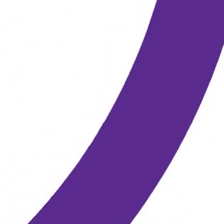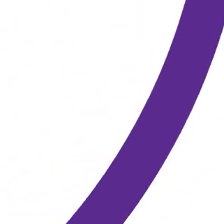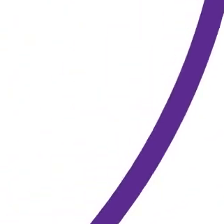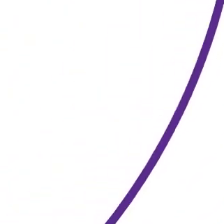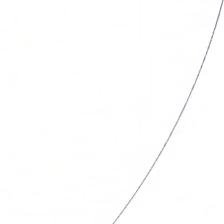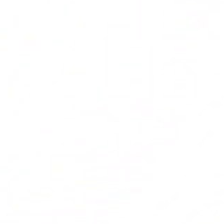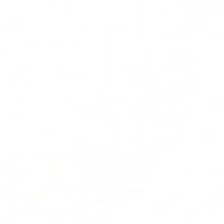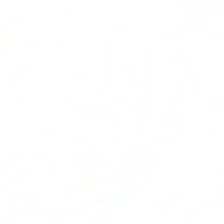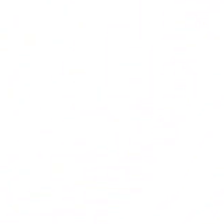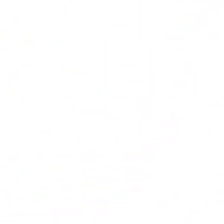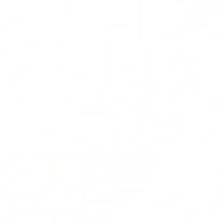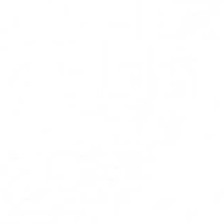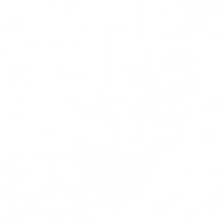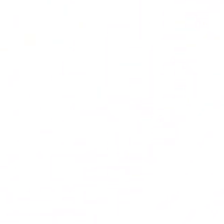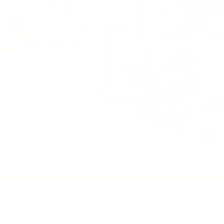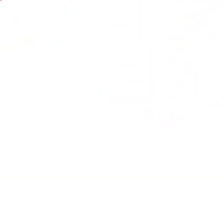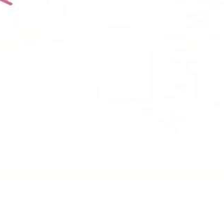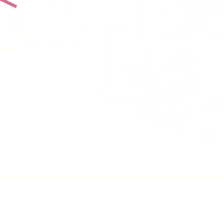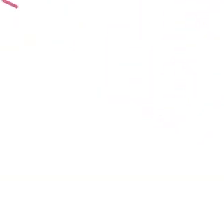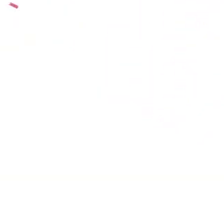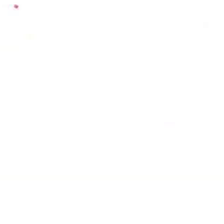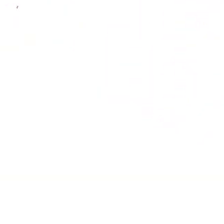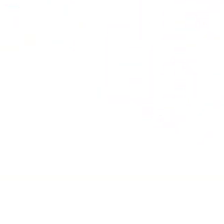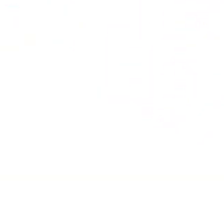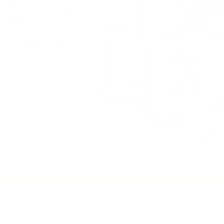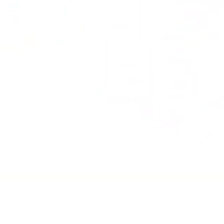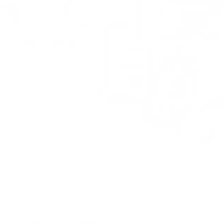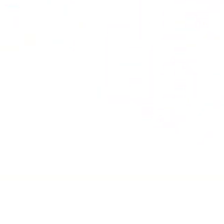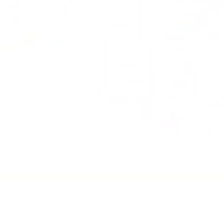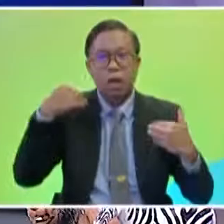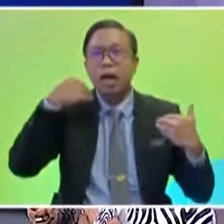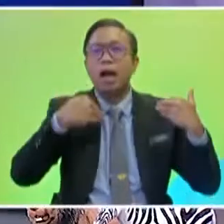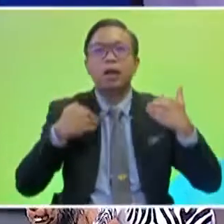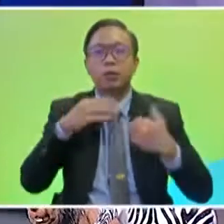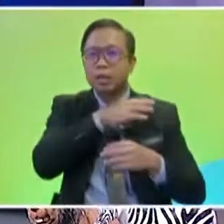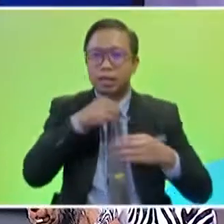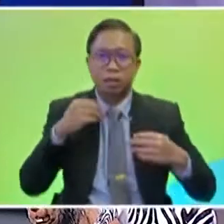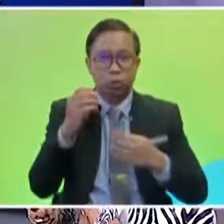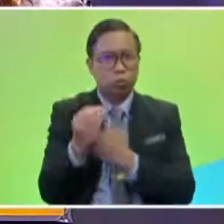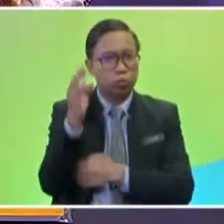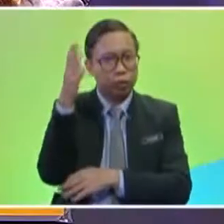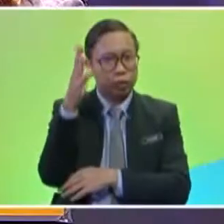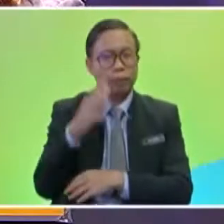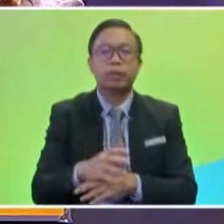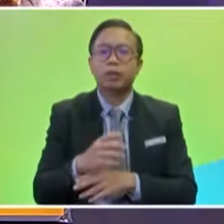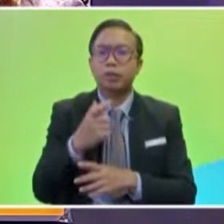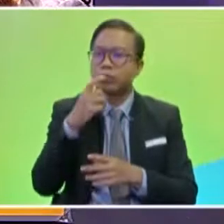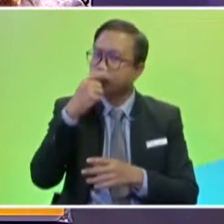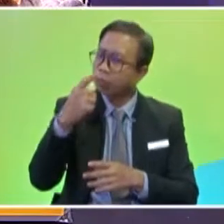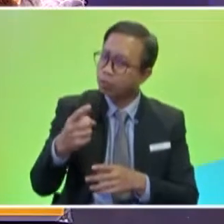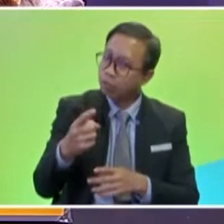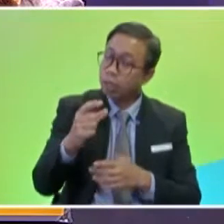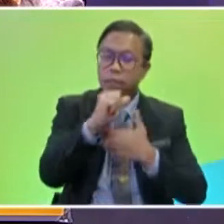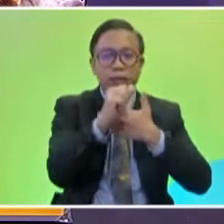Hai Sidik TV GPM Cika ini kita sebut tentang ancaman